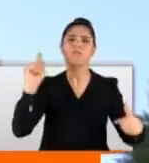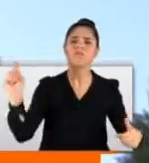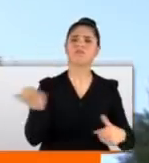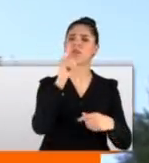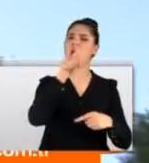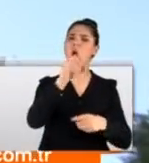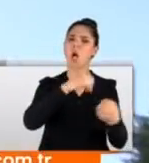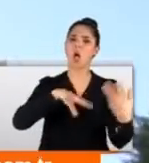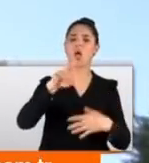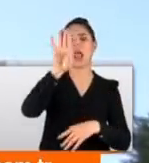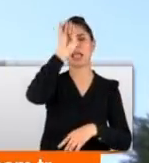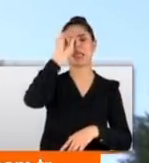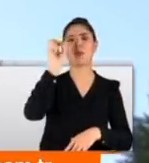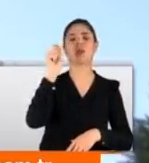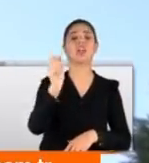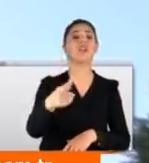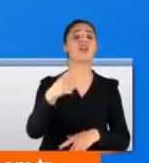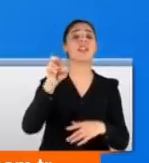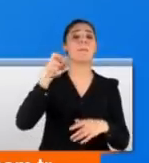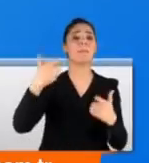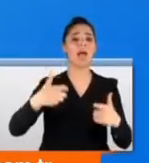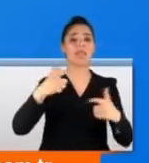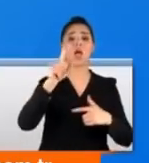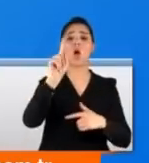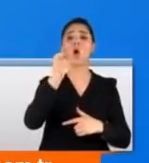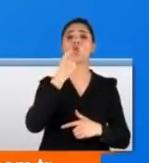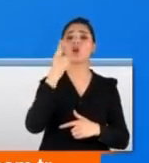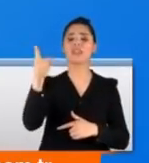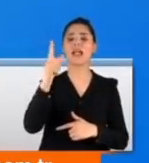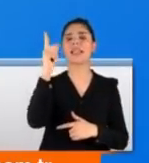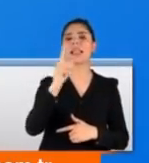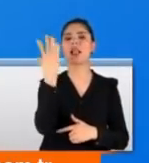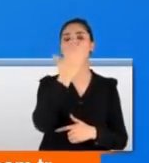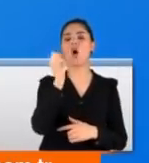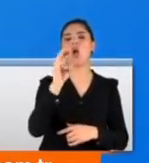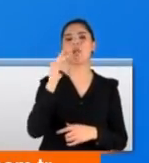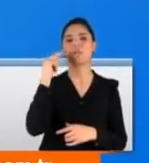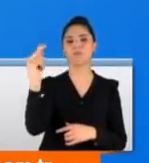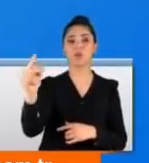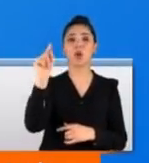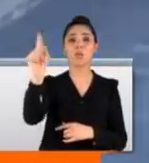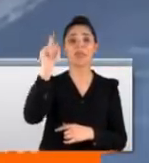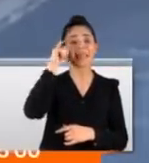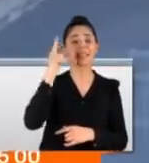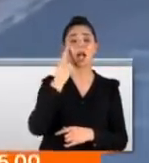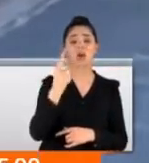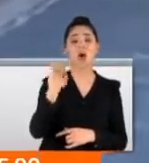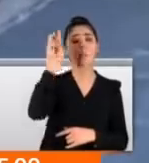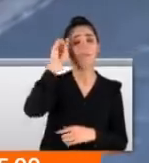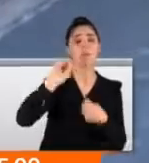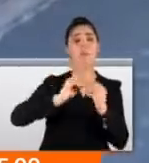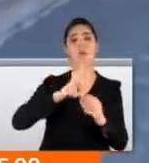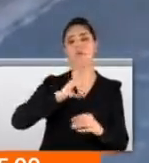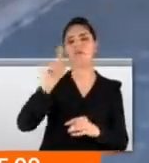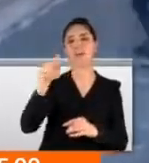olay İstanbul Pendik'te yaşandı. İlkay öğretmen 19 yıldır ilkokul öğretmenliği yapıyordu ve iddiaya göre uzun süredir